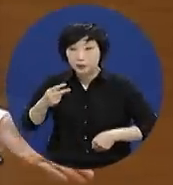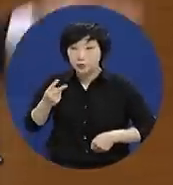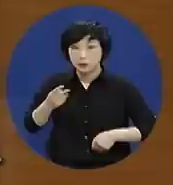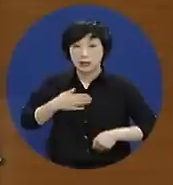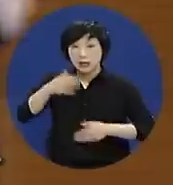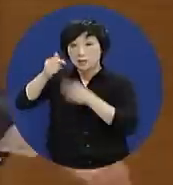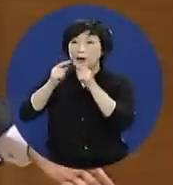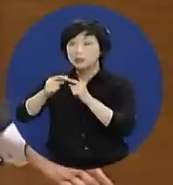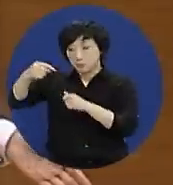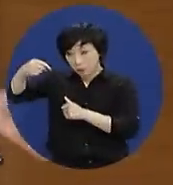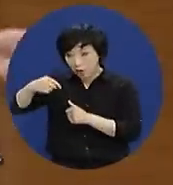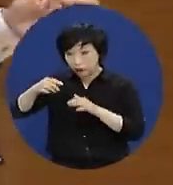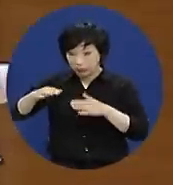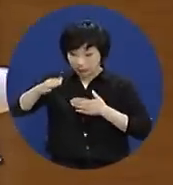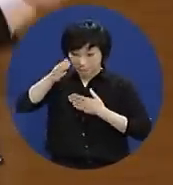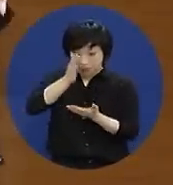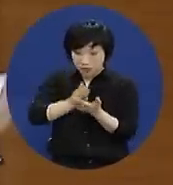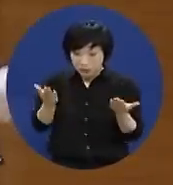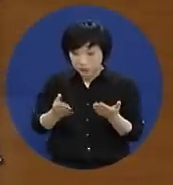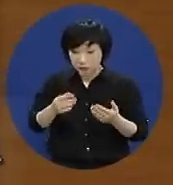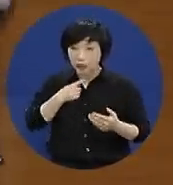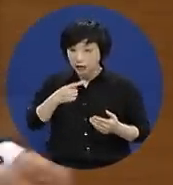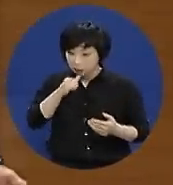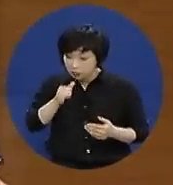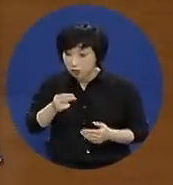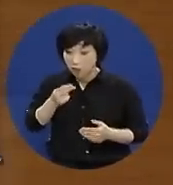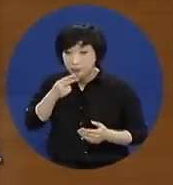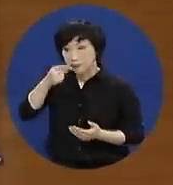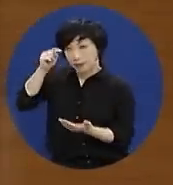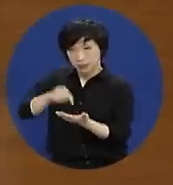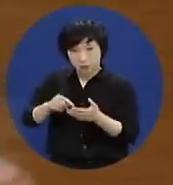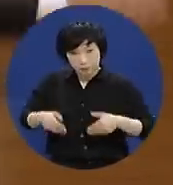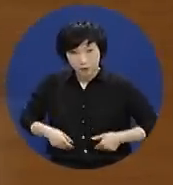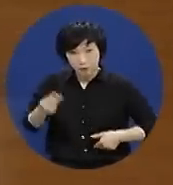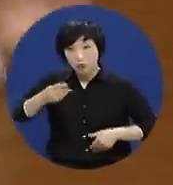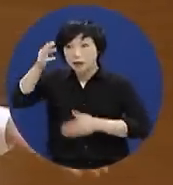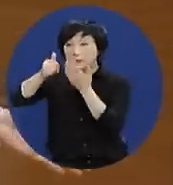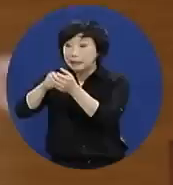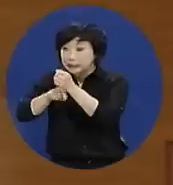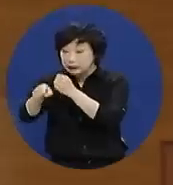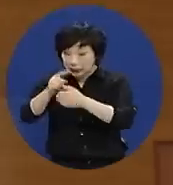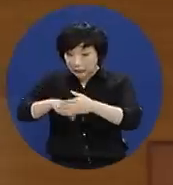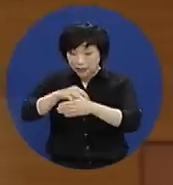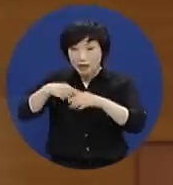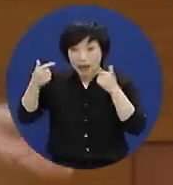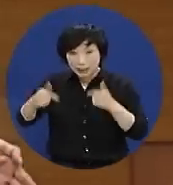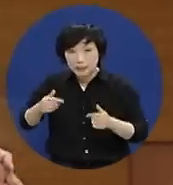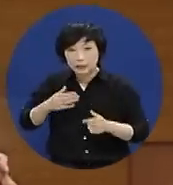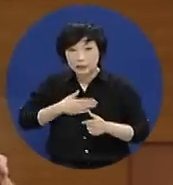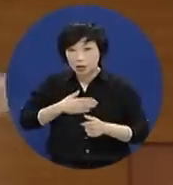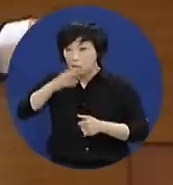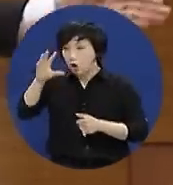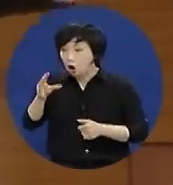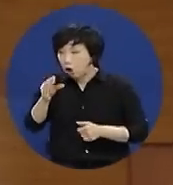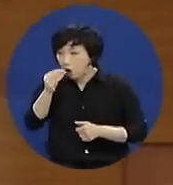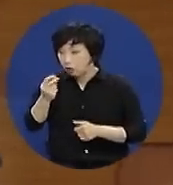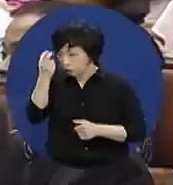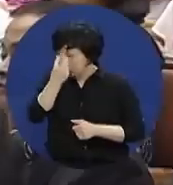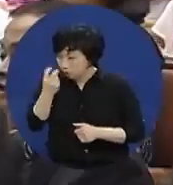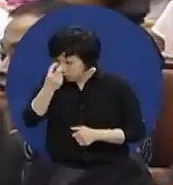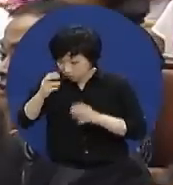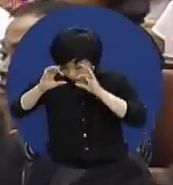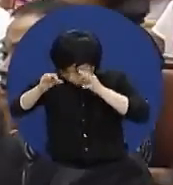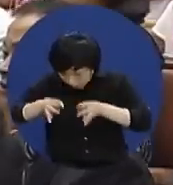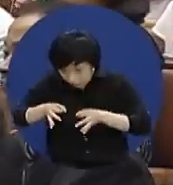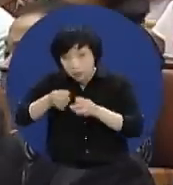て私が神の御言葉の命令通りにしてはならないと命じたことをしたのかしてなかたのかを